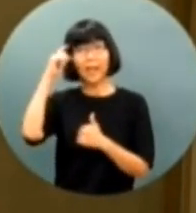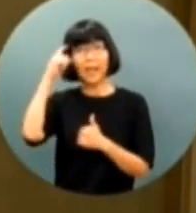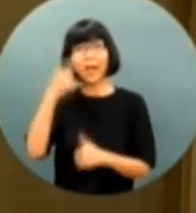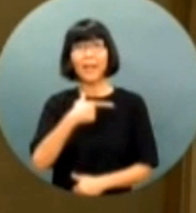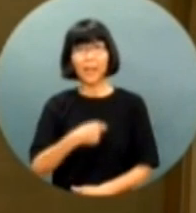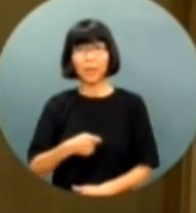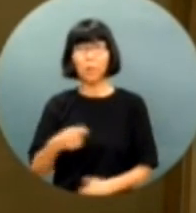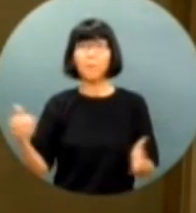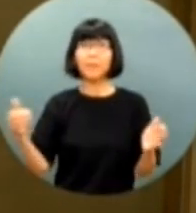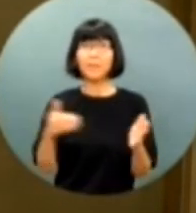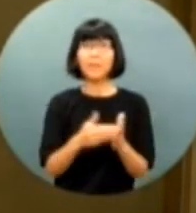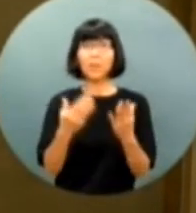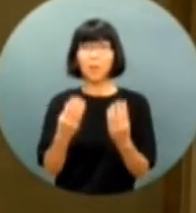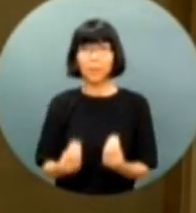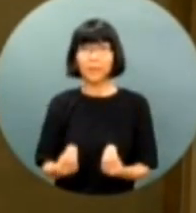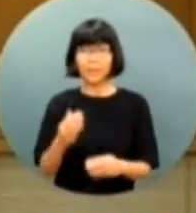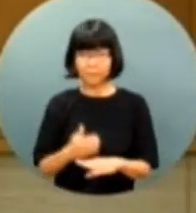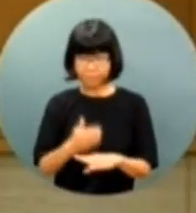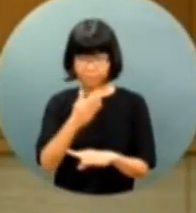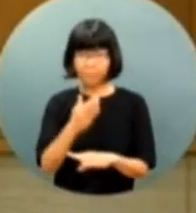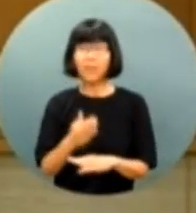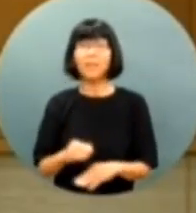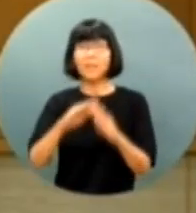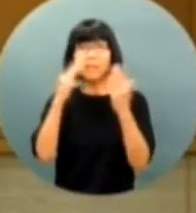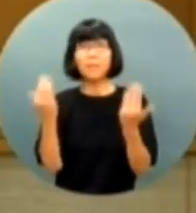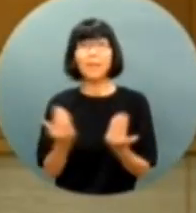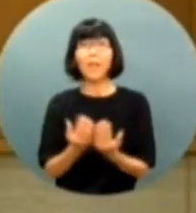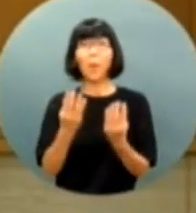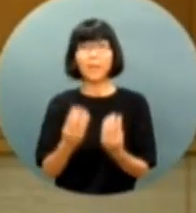ます。ありがとうございます。 本日の議事日程はすべて終了いたしました。これをもって